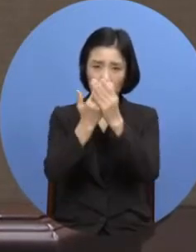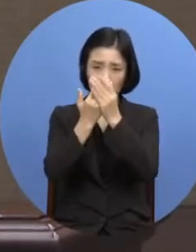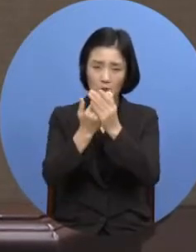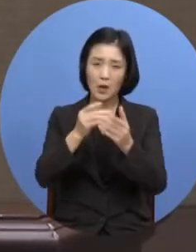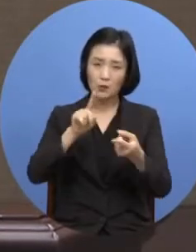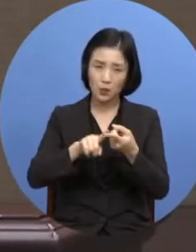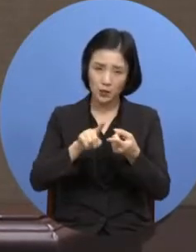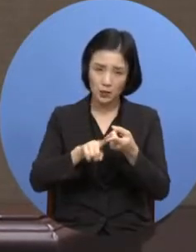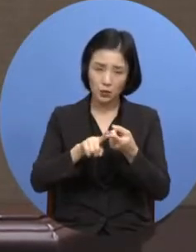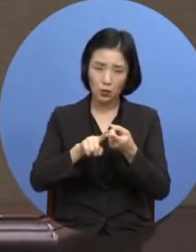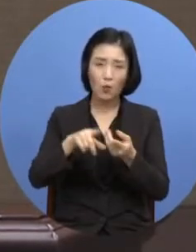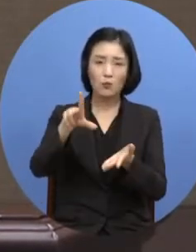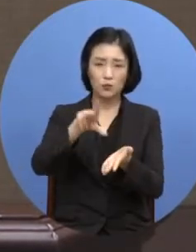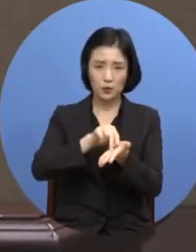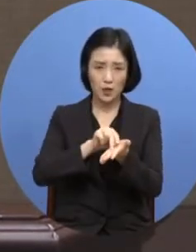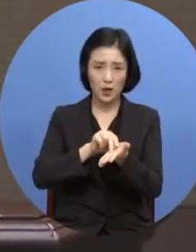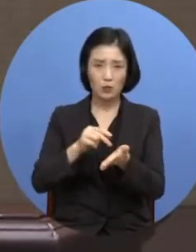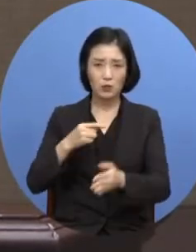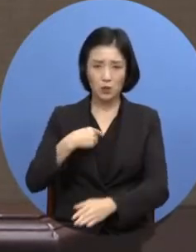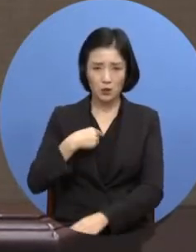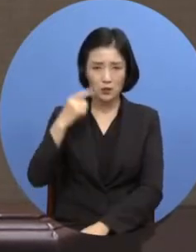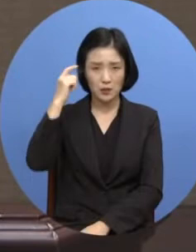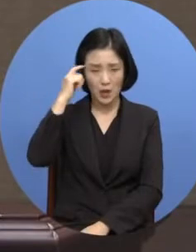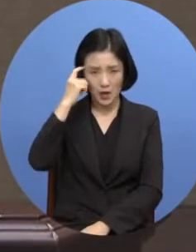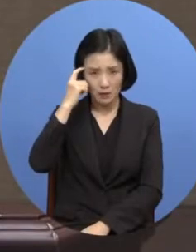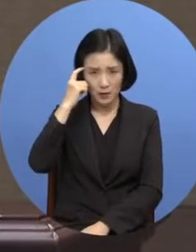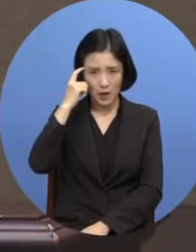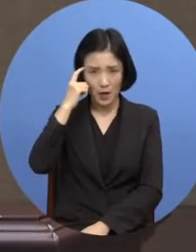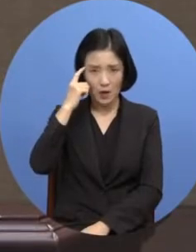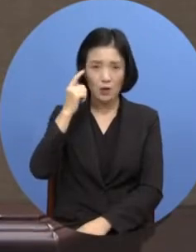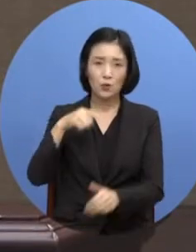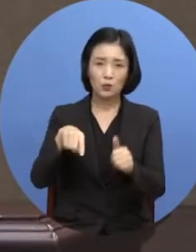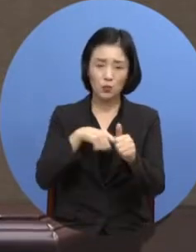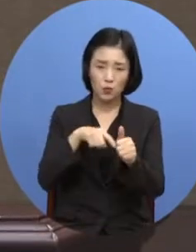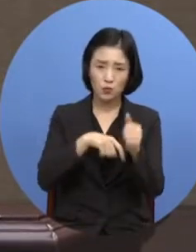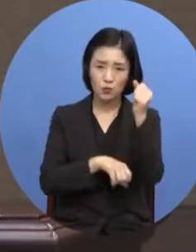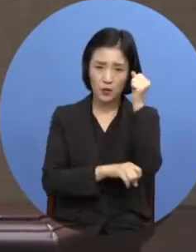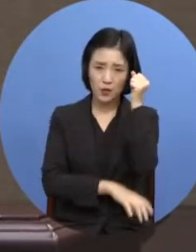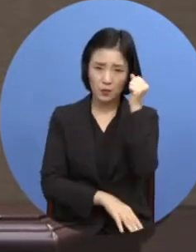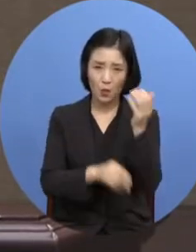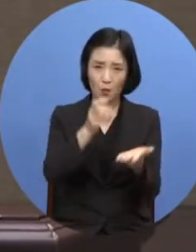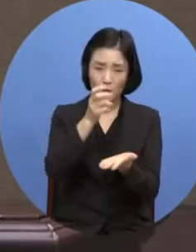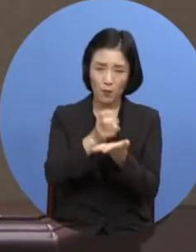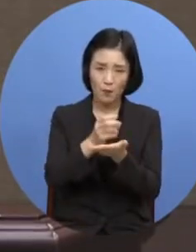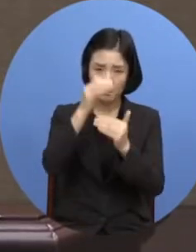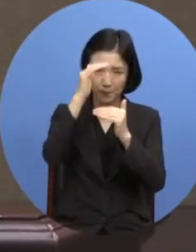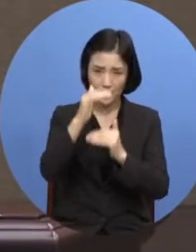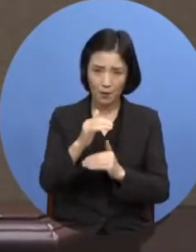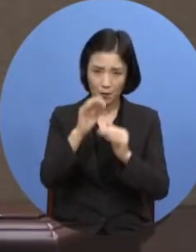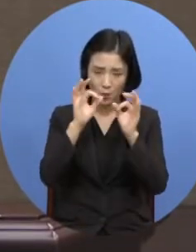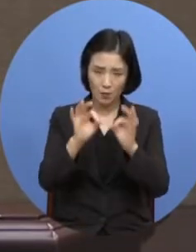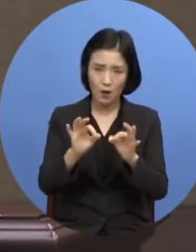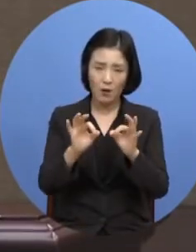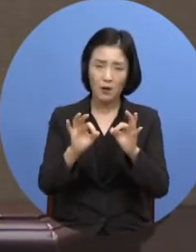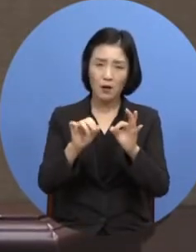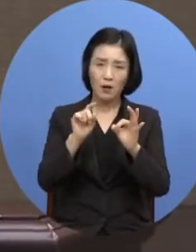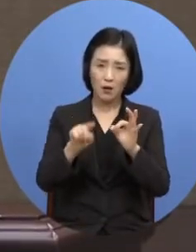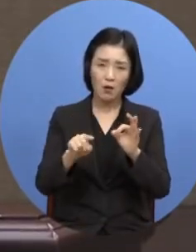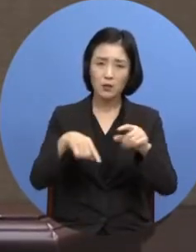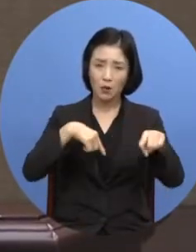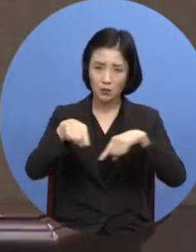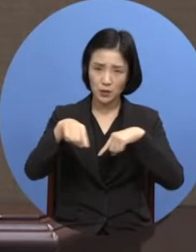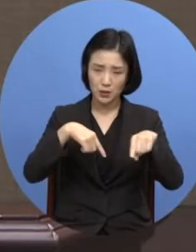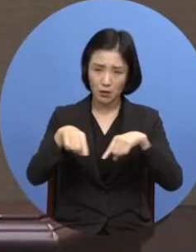부분도 문제라고 본 의원은 생각합니다. 교육기본법상 명시된 교육의 중립성은